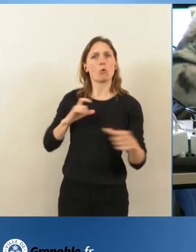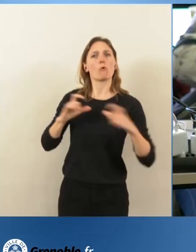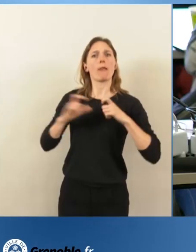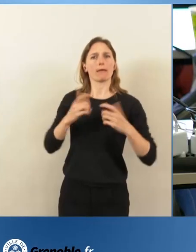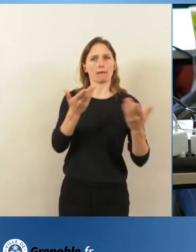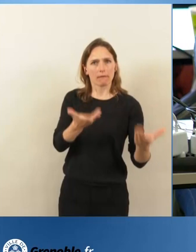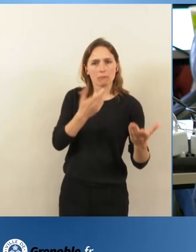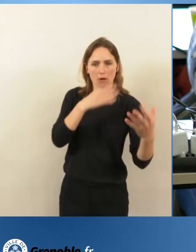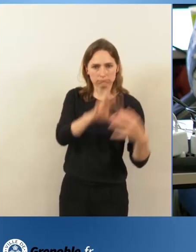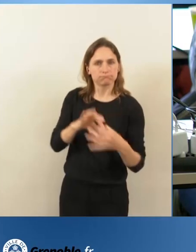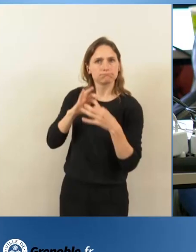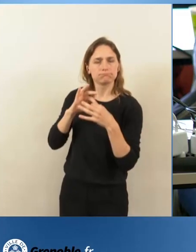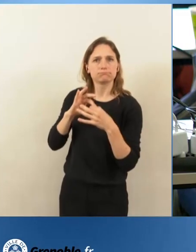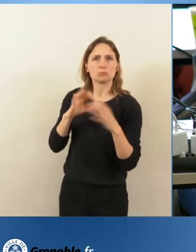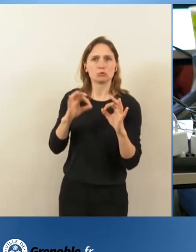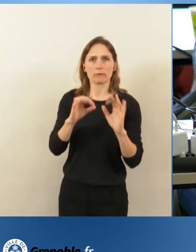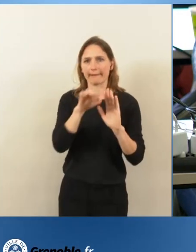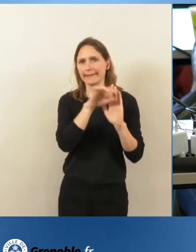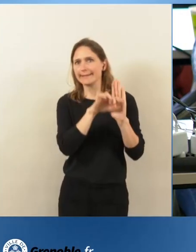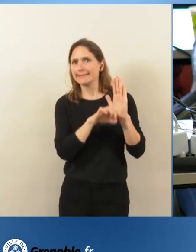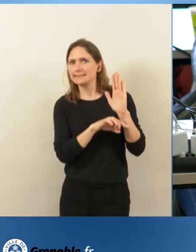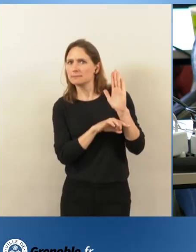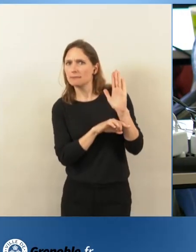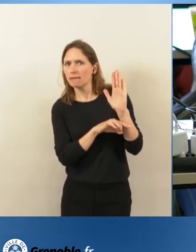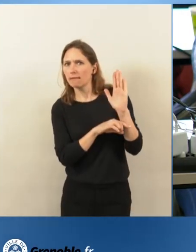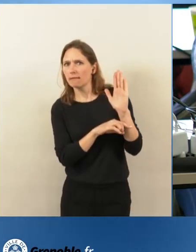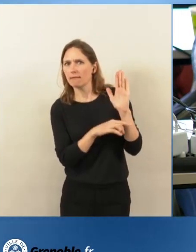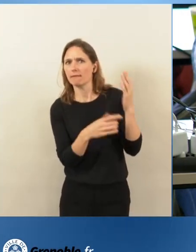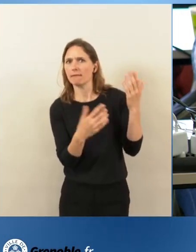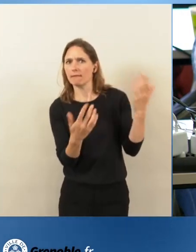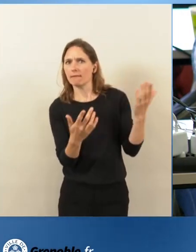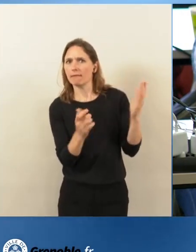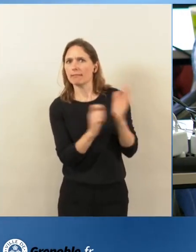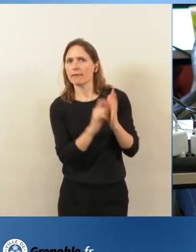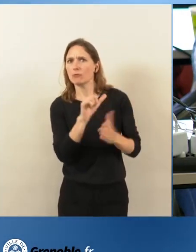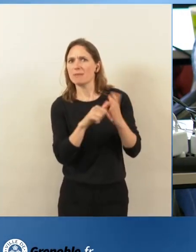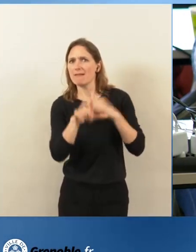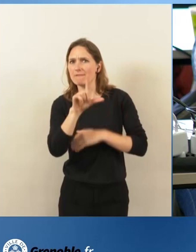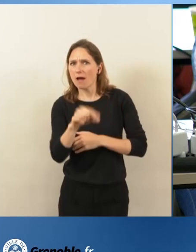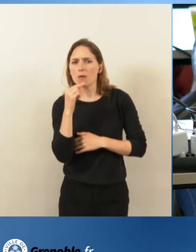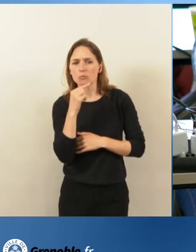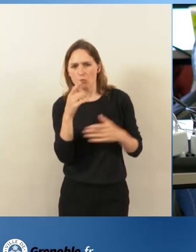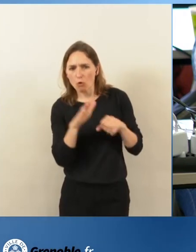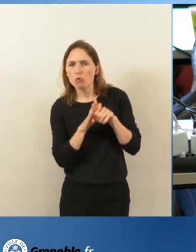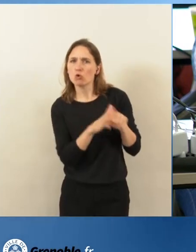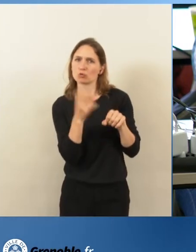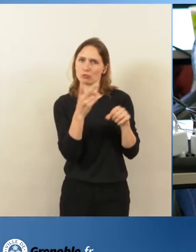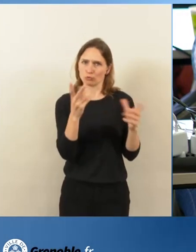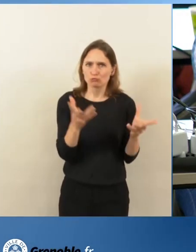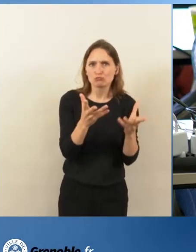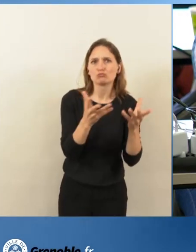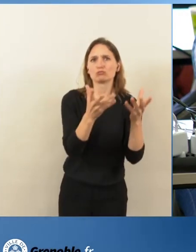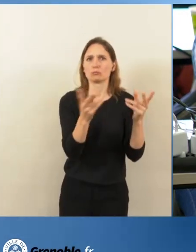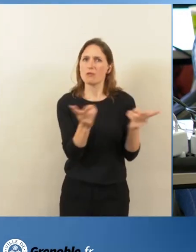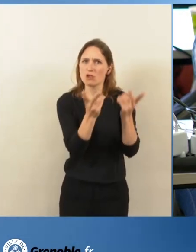l'occurrence la liste qui s'était dessinée pour une en 2020 pour pour une gauche plus modérée que ce que vous proposiez